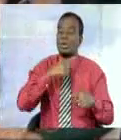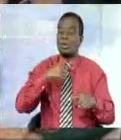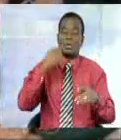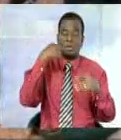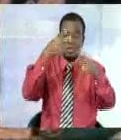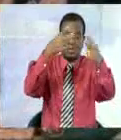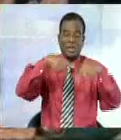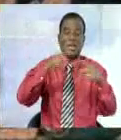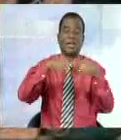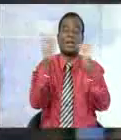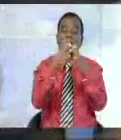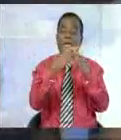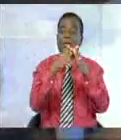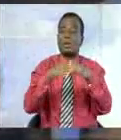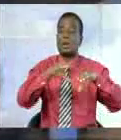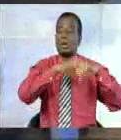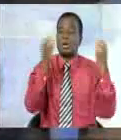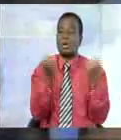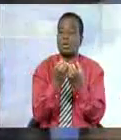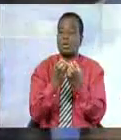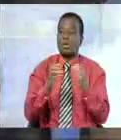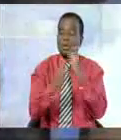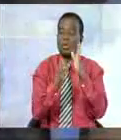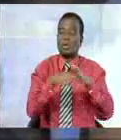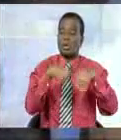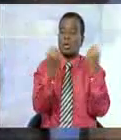assisté à la rencontre. Un comité économique et